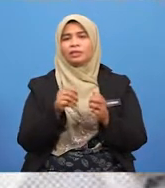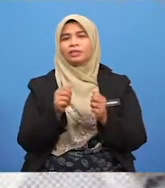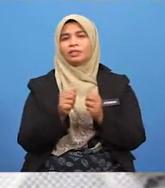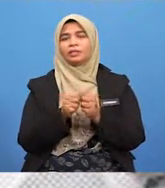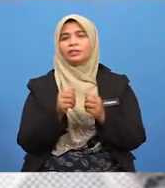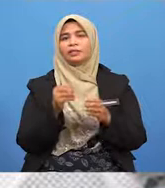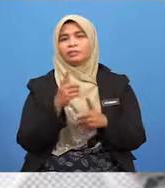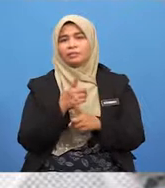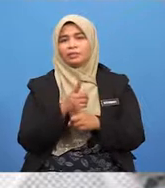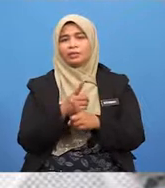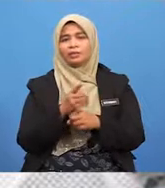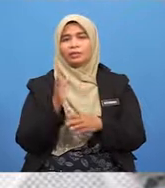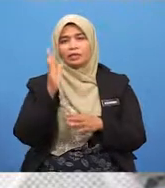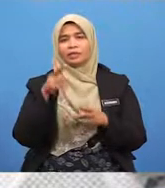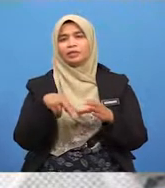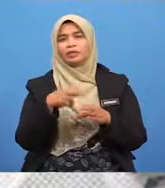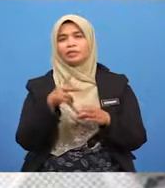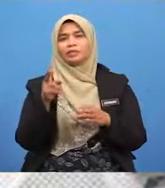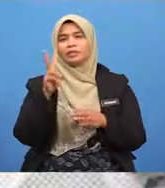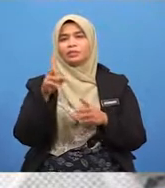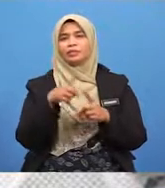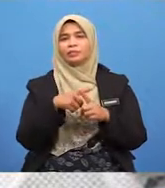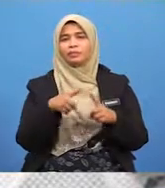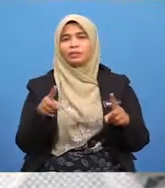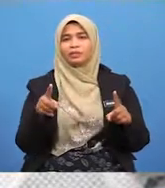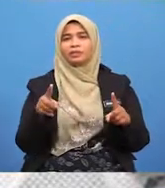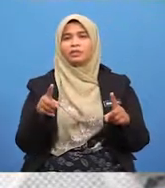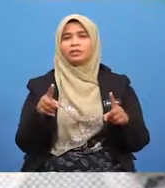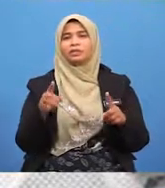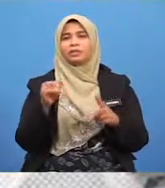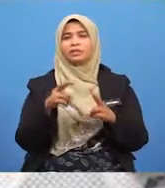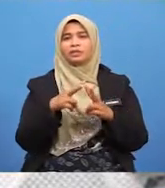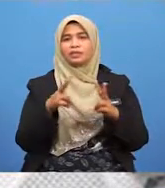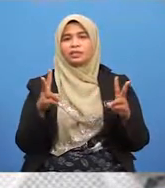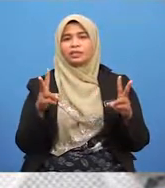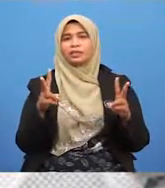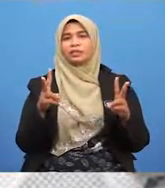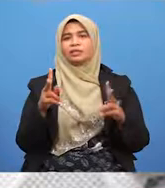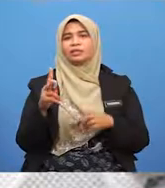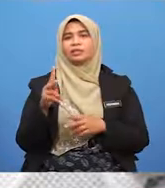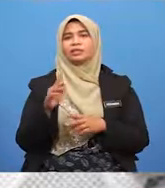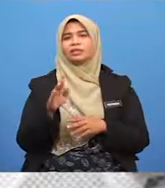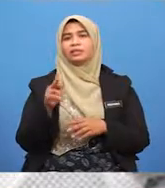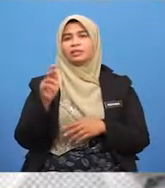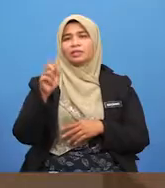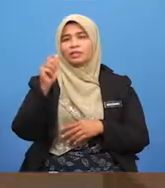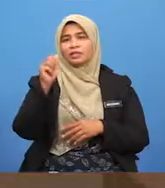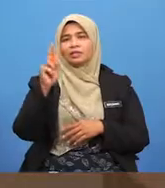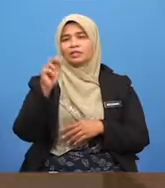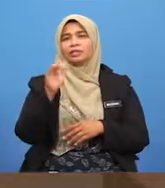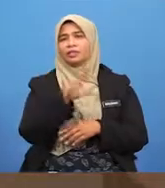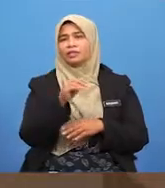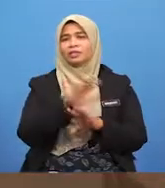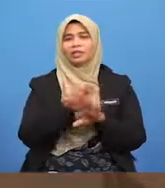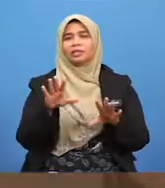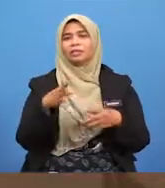dua perbedaan yang sangat ketara dan tidak menarik sama